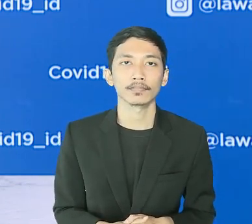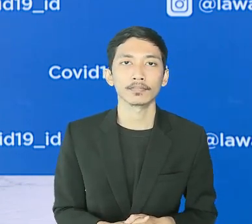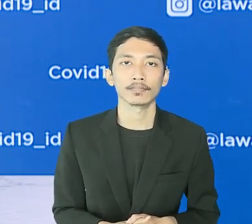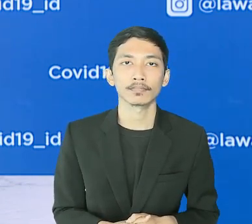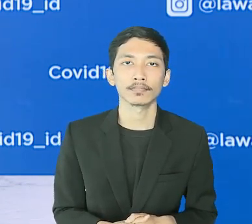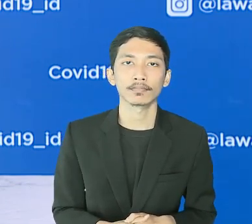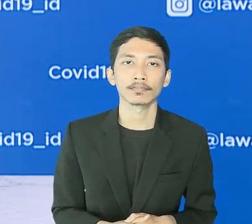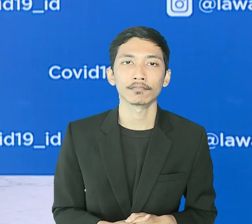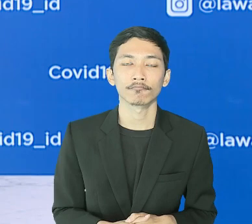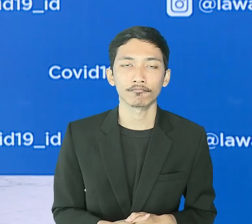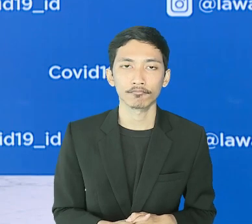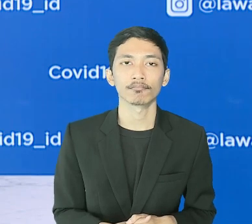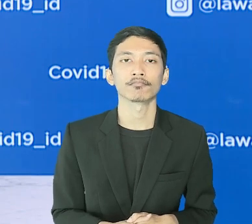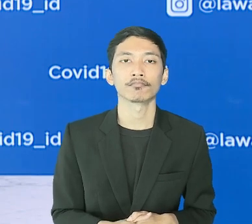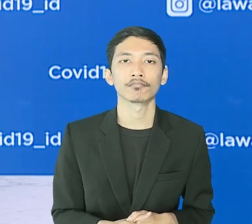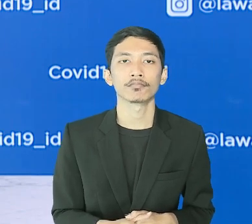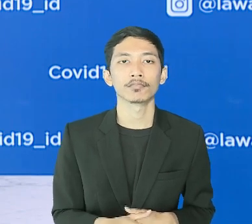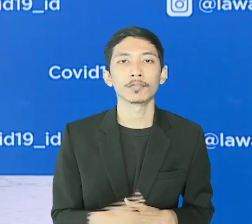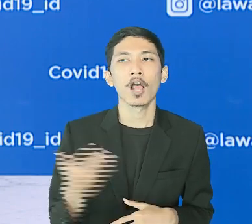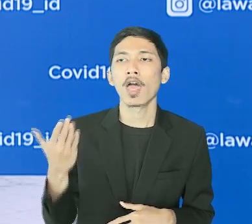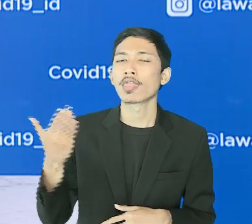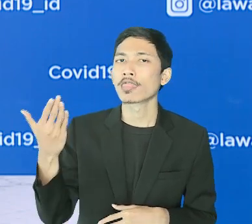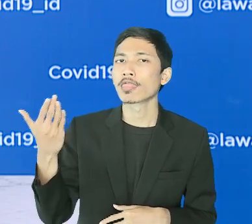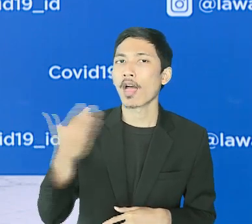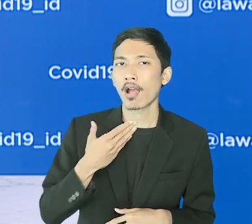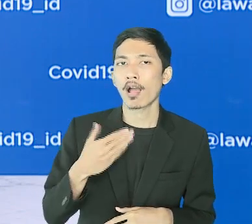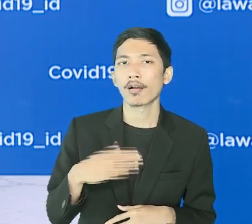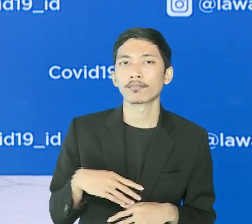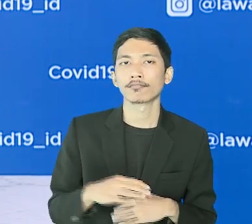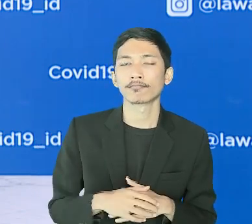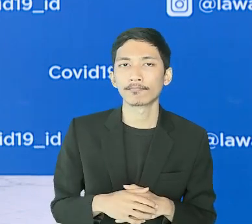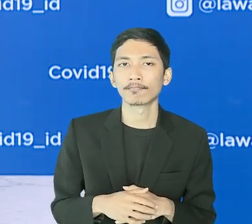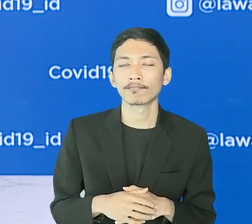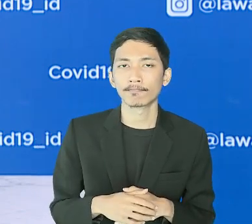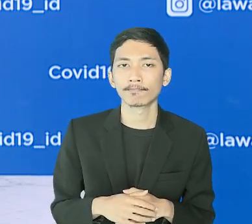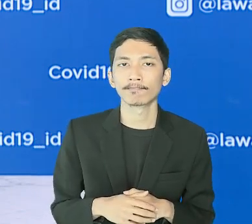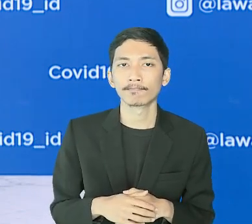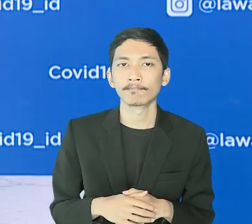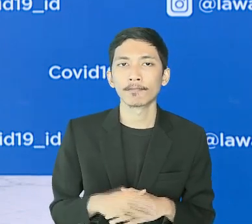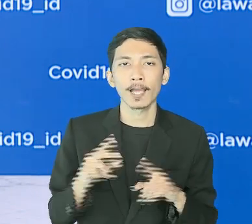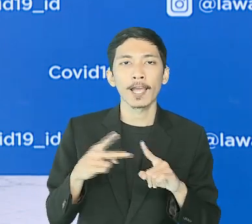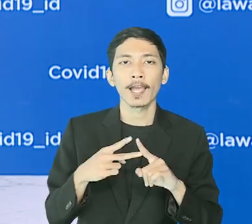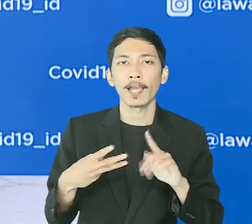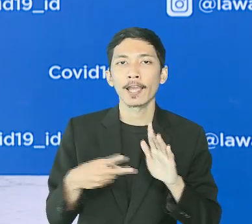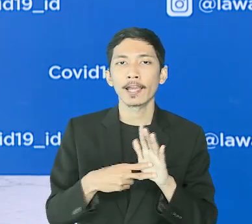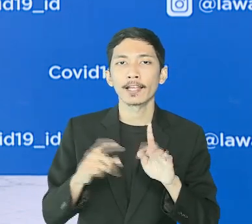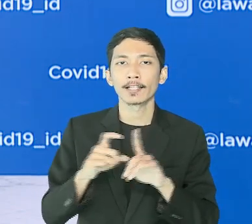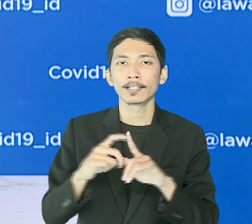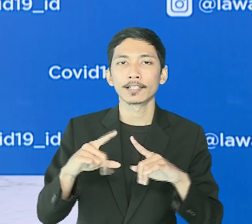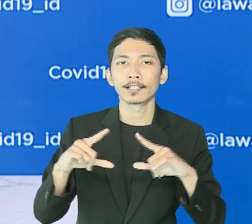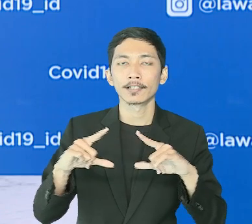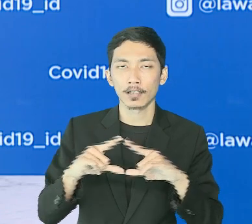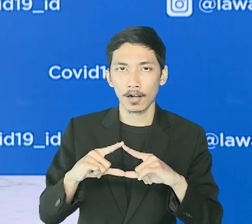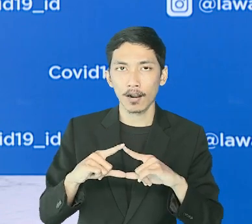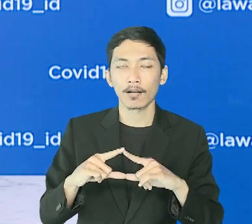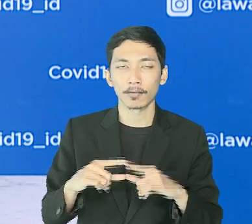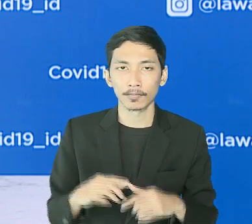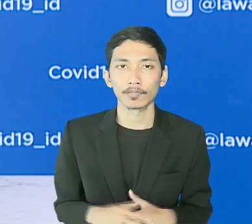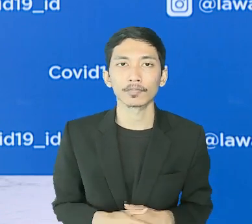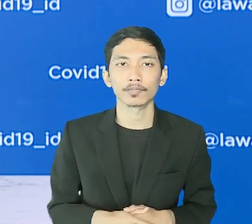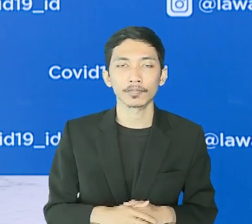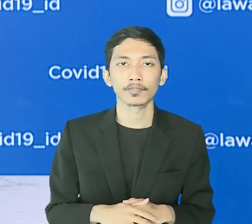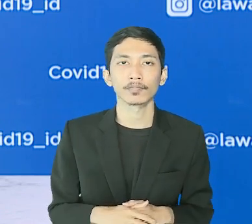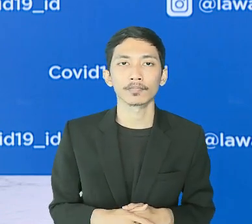Pertanyaan pertama, Prof, dari hendroberita1.com, Zubi LKBN Antara dan Firna Antara. Indikator